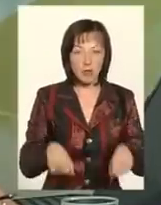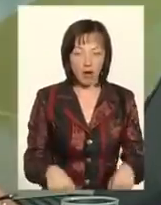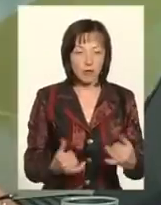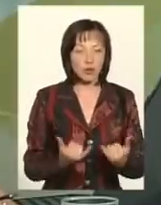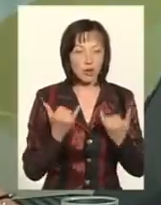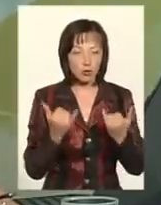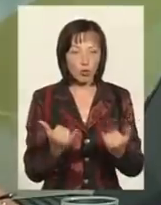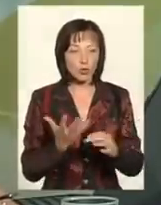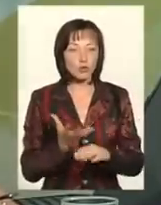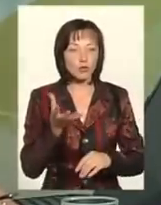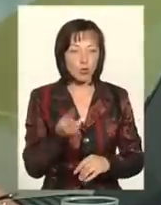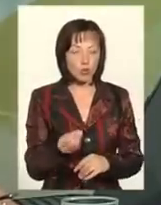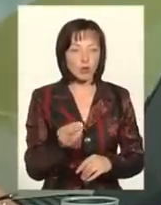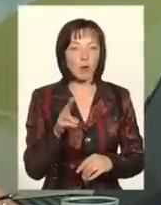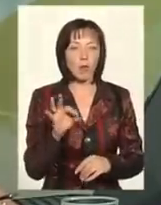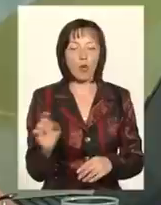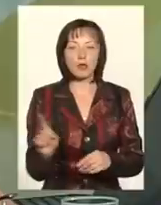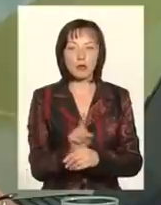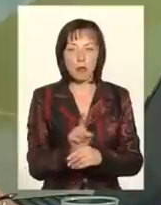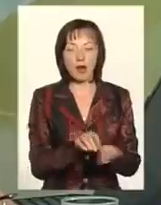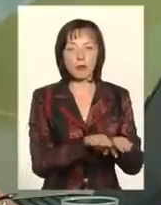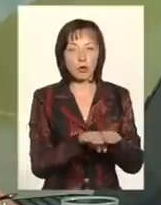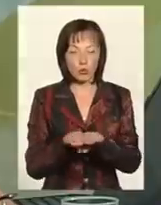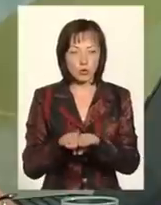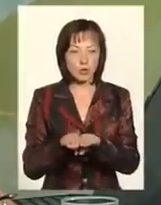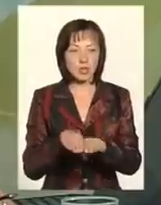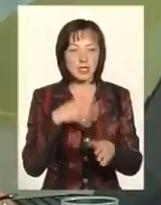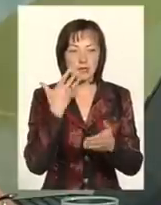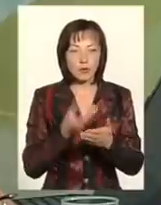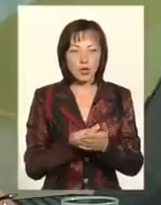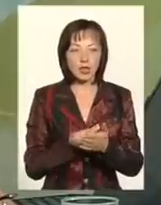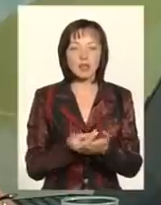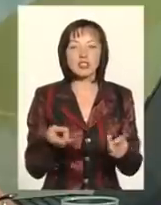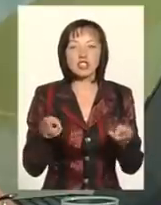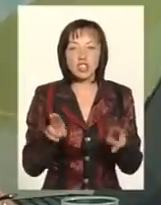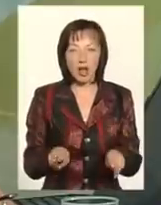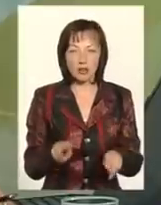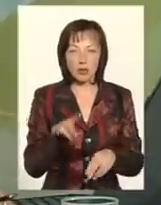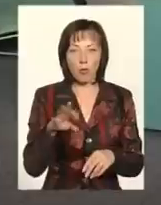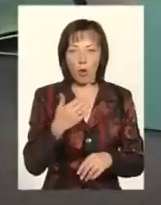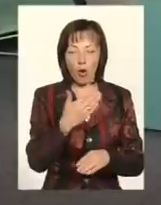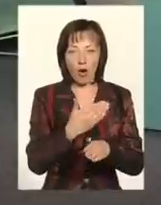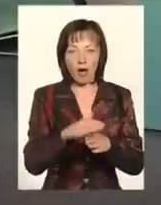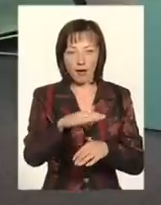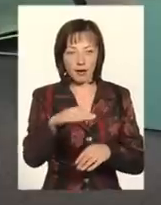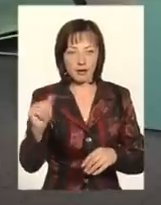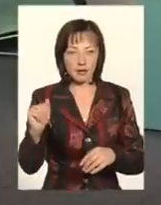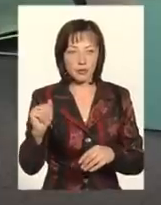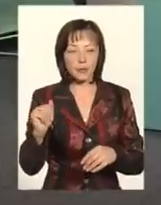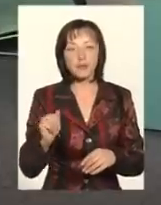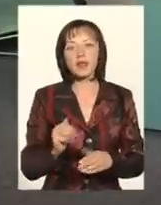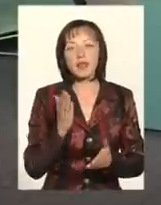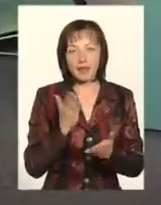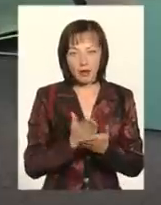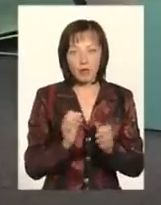того щоб сплочувати по нормальному курсу свої залишки по кредиту Чи є можливість на сьогодні